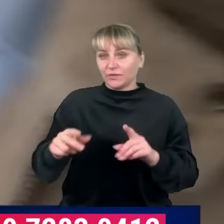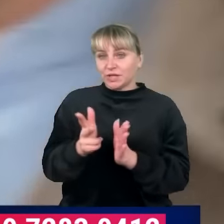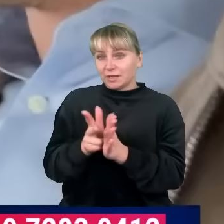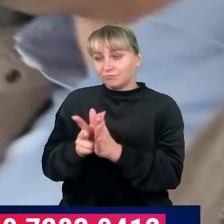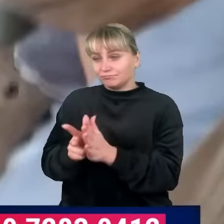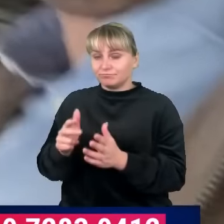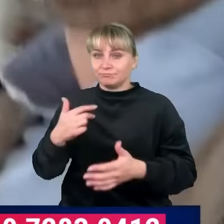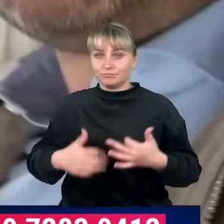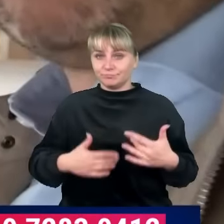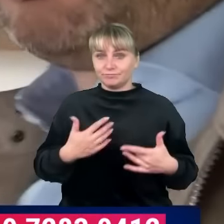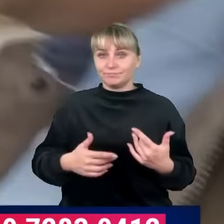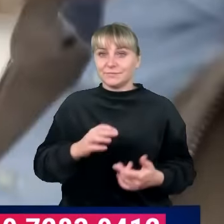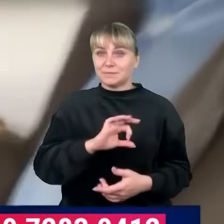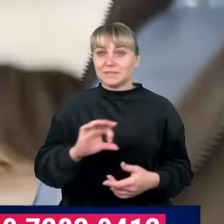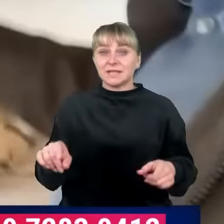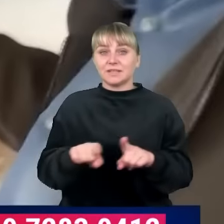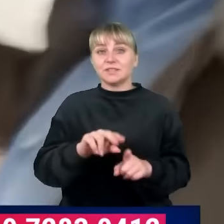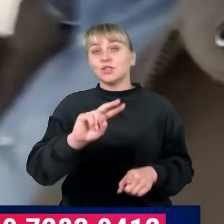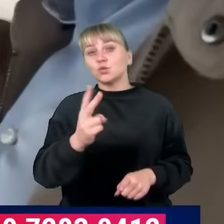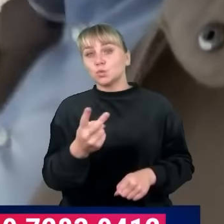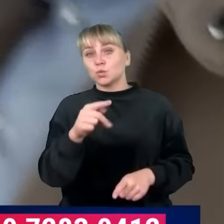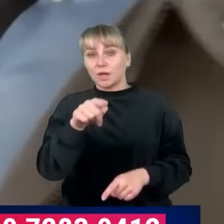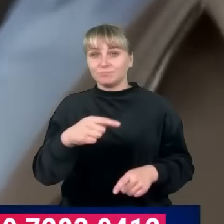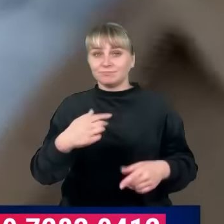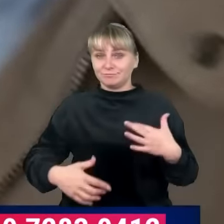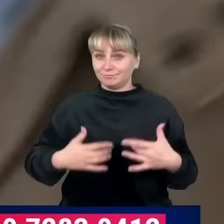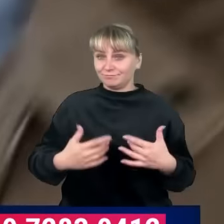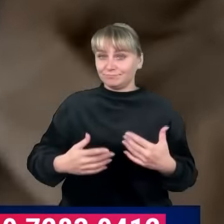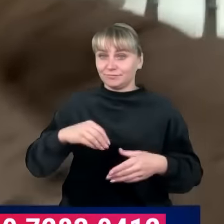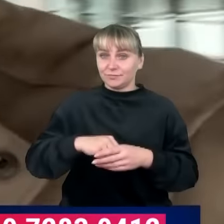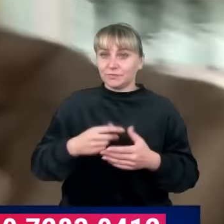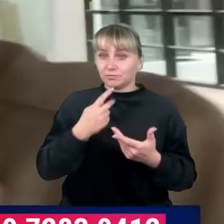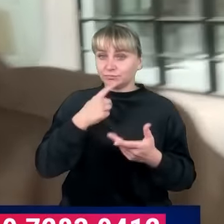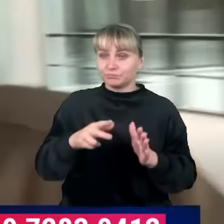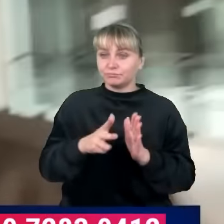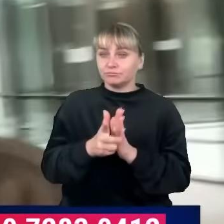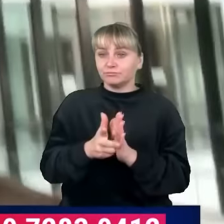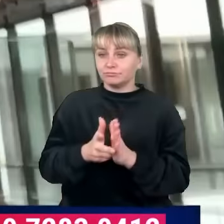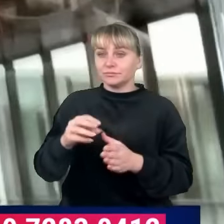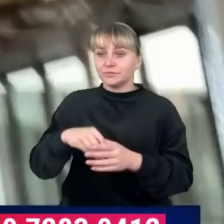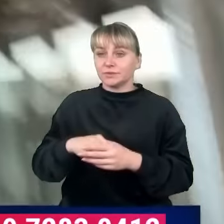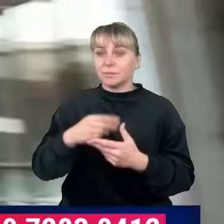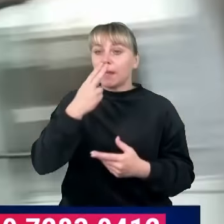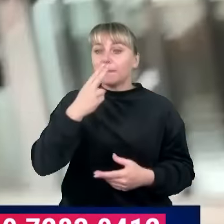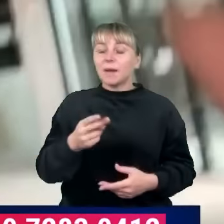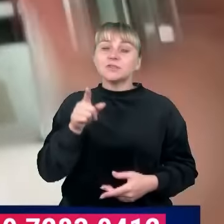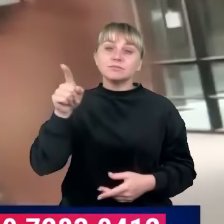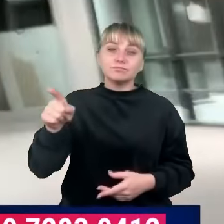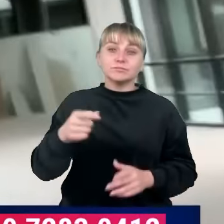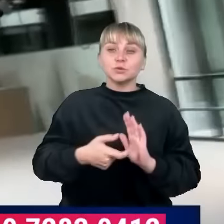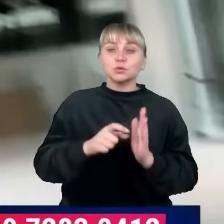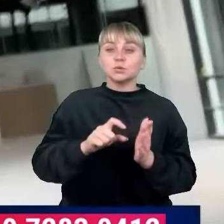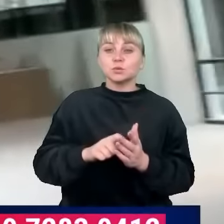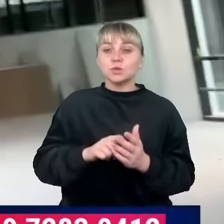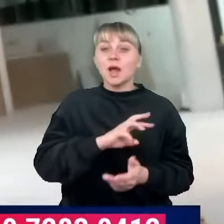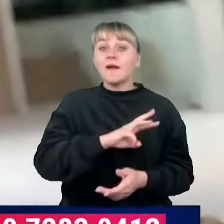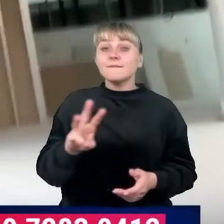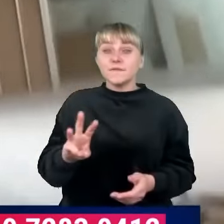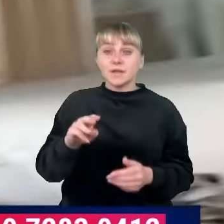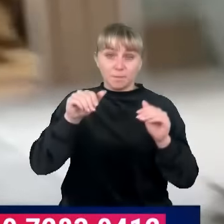które przechodzimy, i druga reżyserka. Z tej reżyserki patrzeć będzie można w stronę studia, ale państwo jako nasi widzowie będą mogli